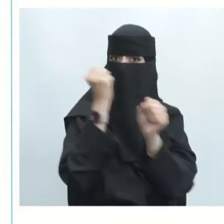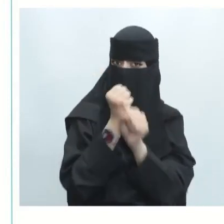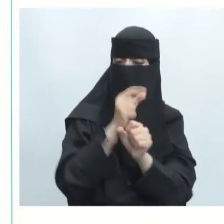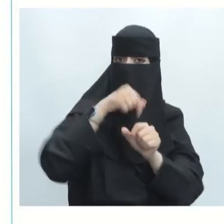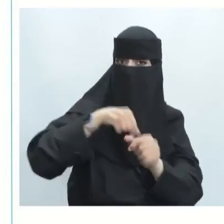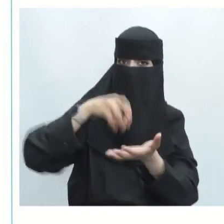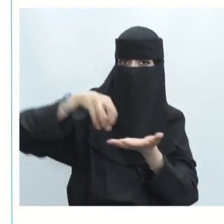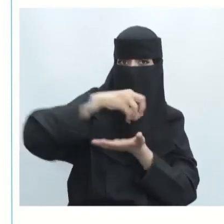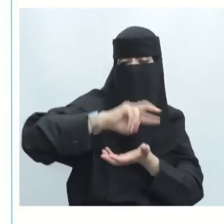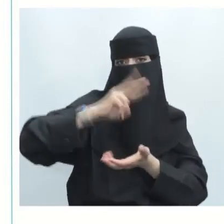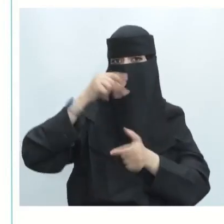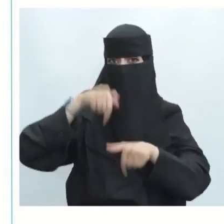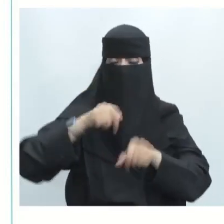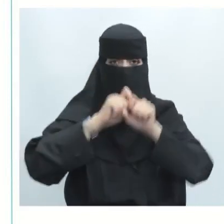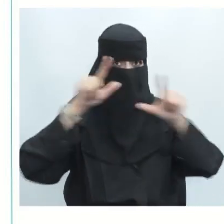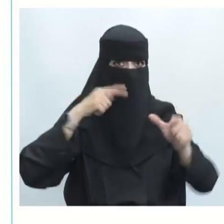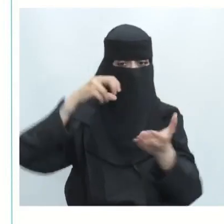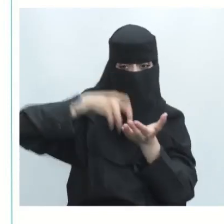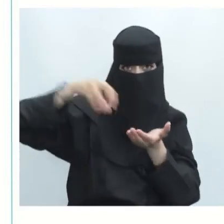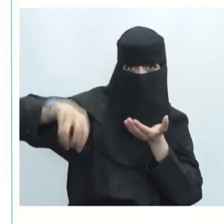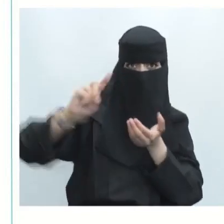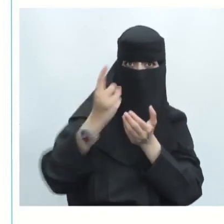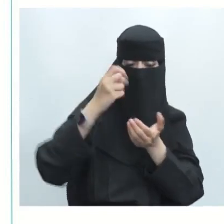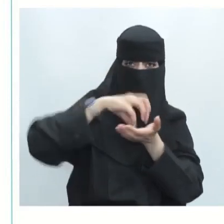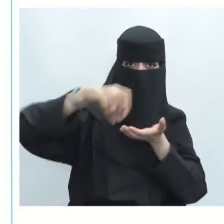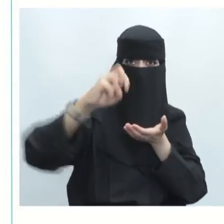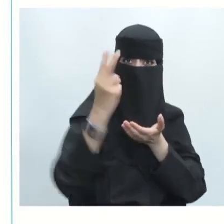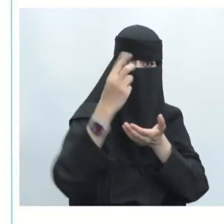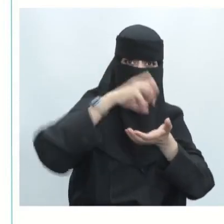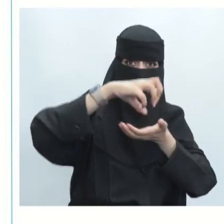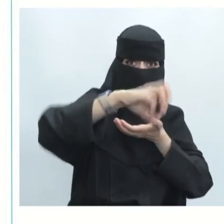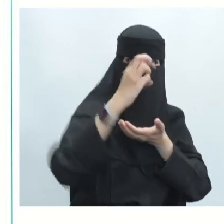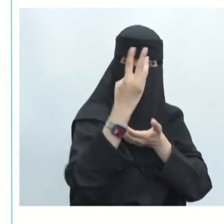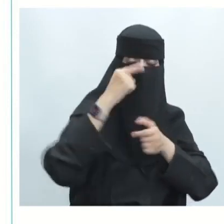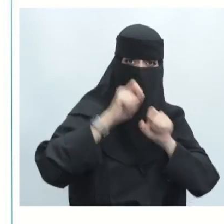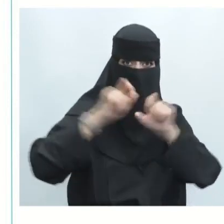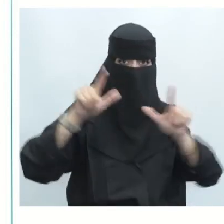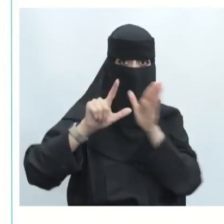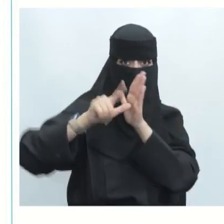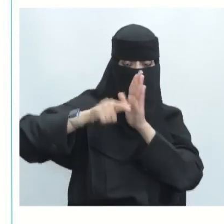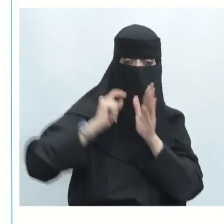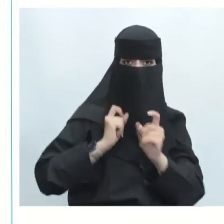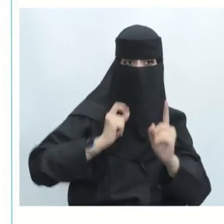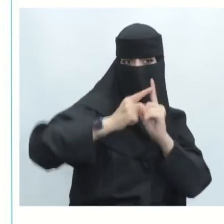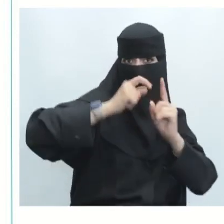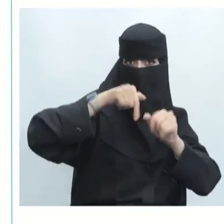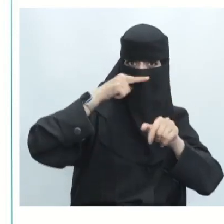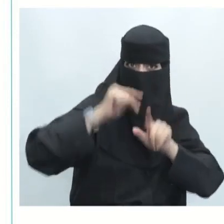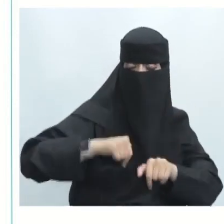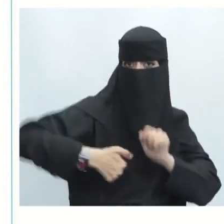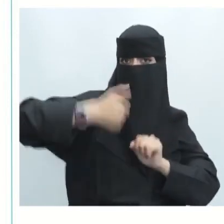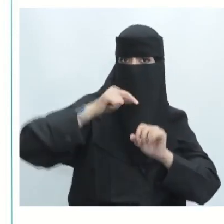اذا وضحنا للقسم الاول والقسم الثان ان والقسم الثالث كل الخطط ونحو هذا الهدف اذا